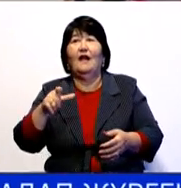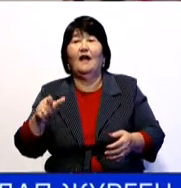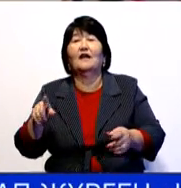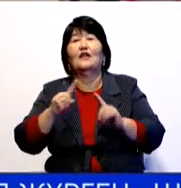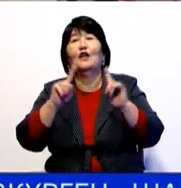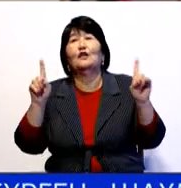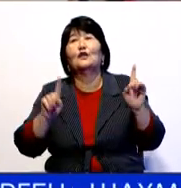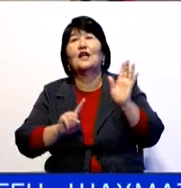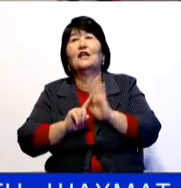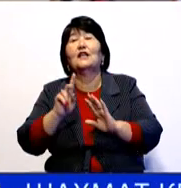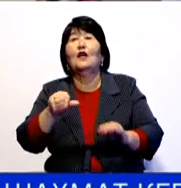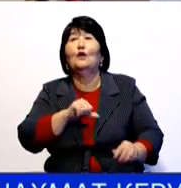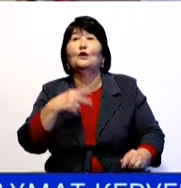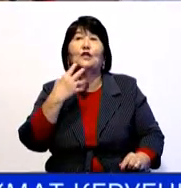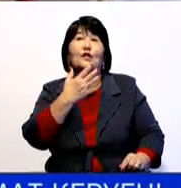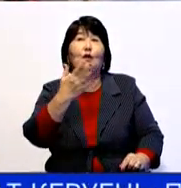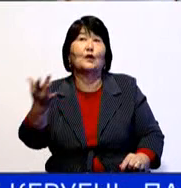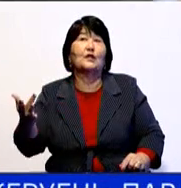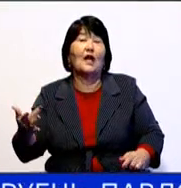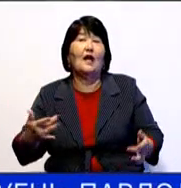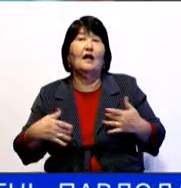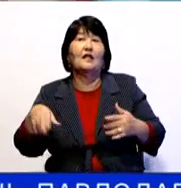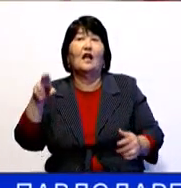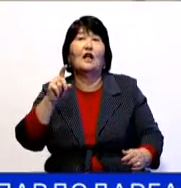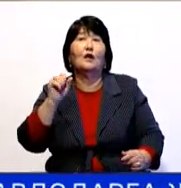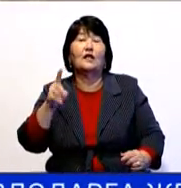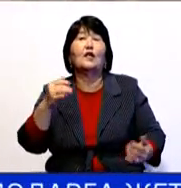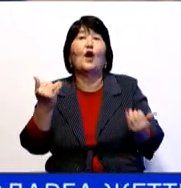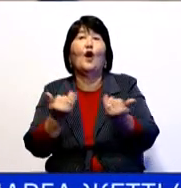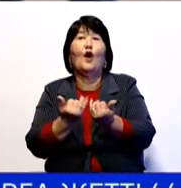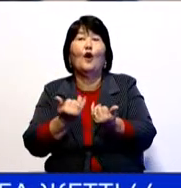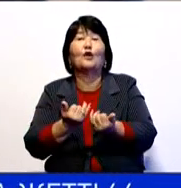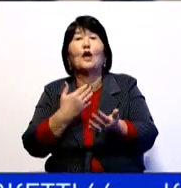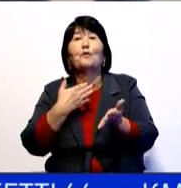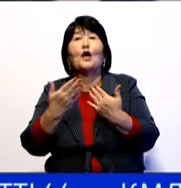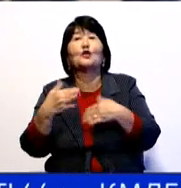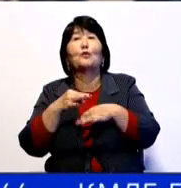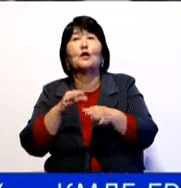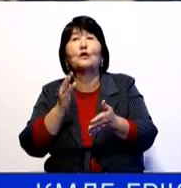жұлдыздар шығып жатыр. Ал өздеріңіз көріп тұрғандай, әріптесім Дәулетхан сол қонақтармен сұхбат ұйымдастырып жатыр.